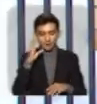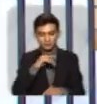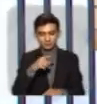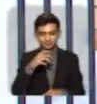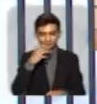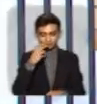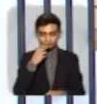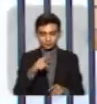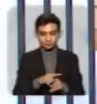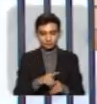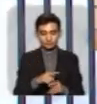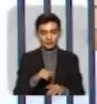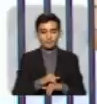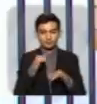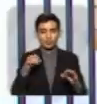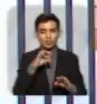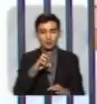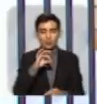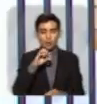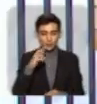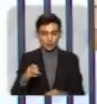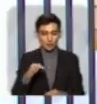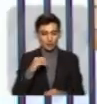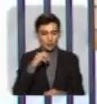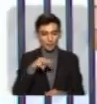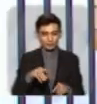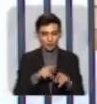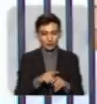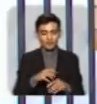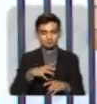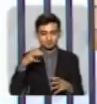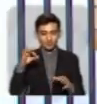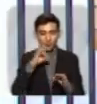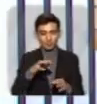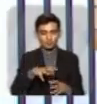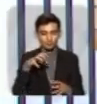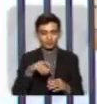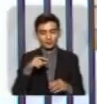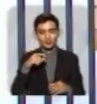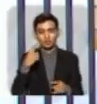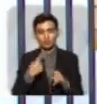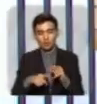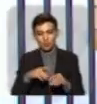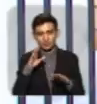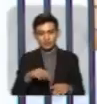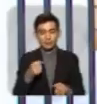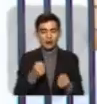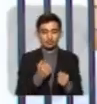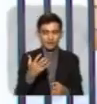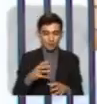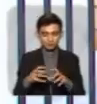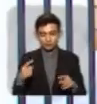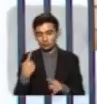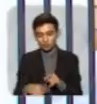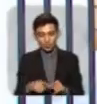по объему, валового объема они не сравнимы с теми выбросами, которые от стационарных источников, от автотранспорта